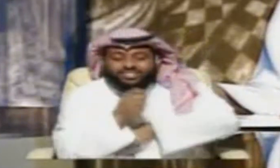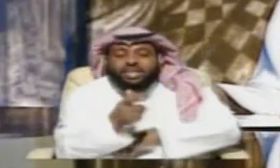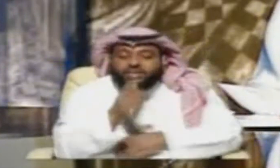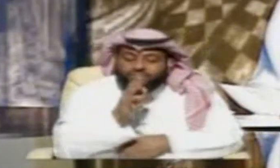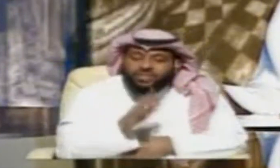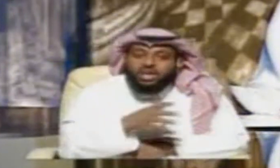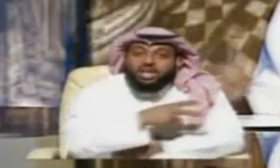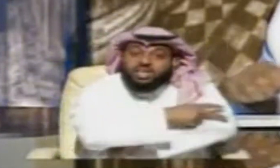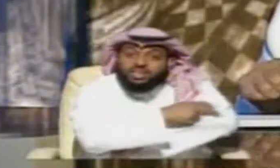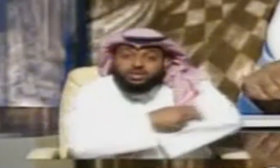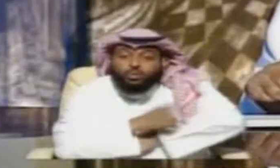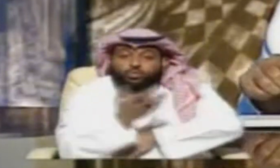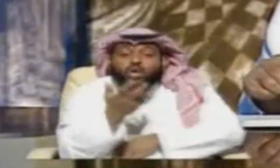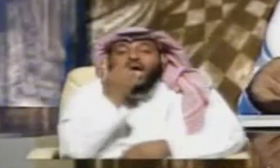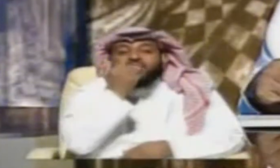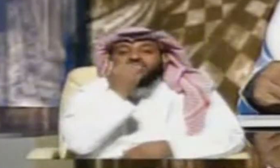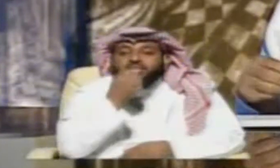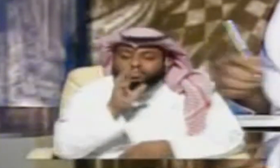أخي أسامة تفضل.